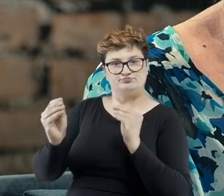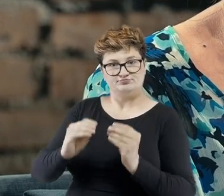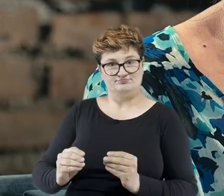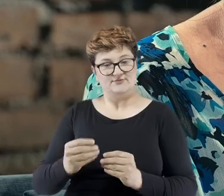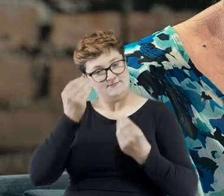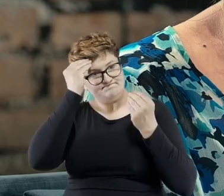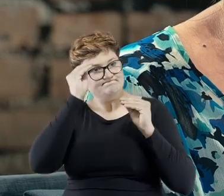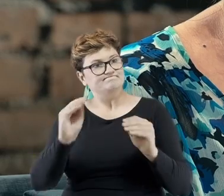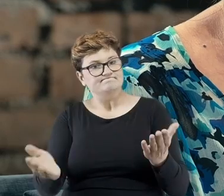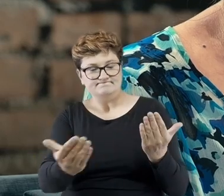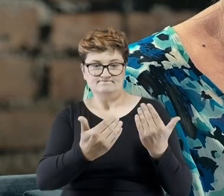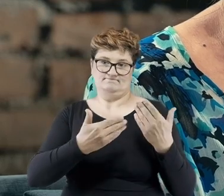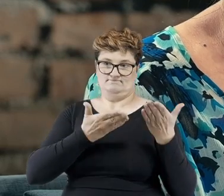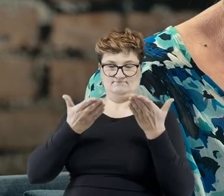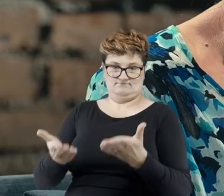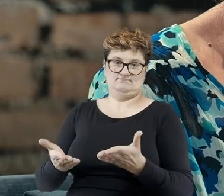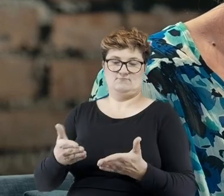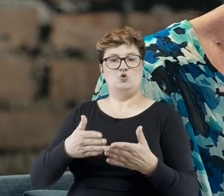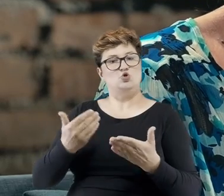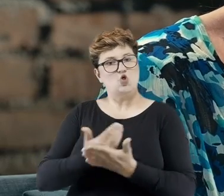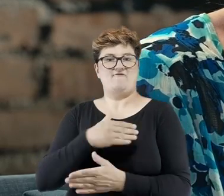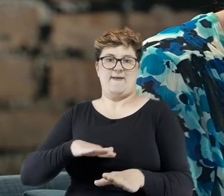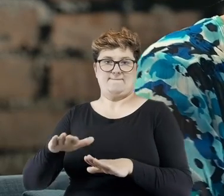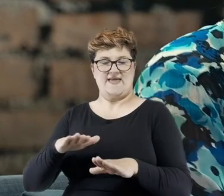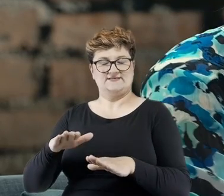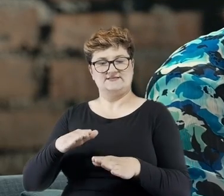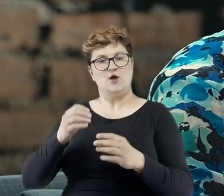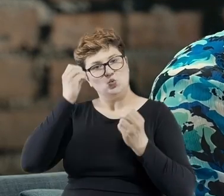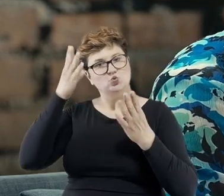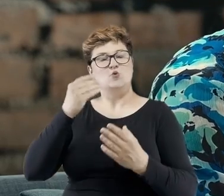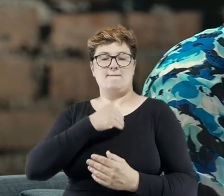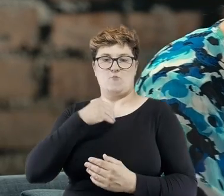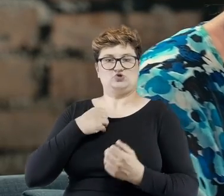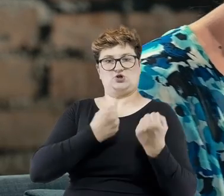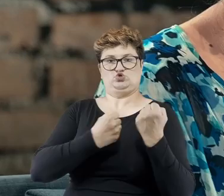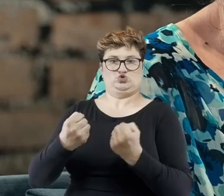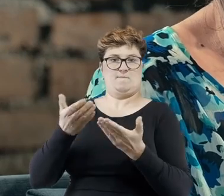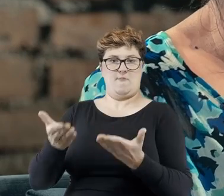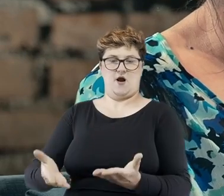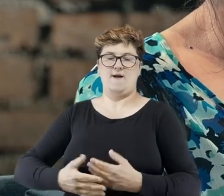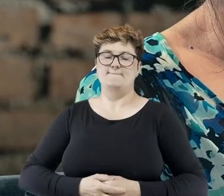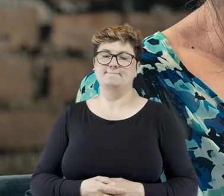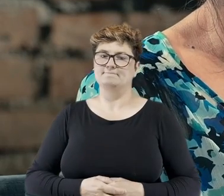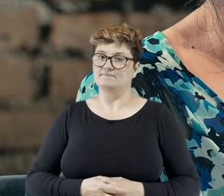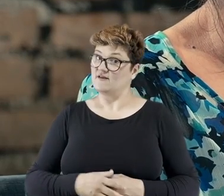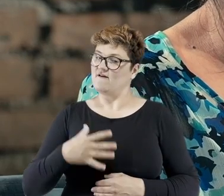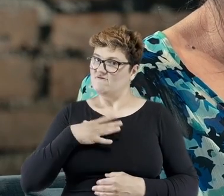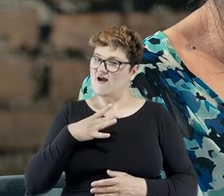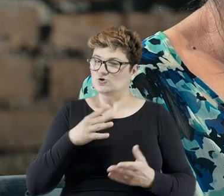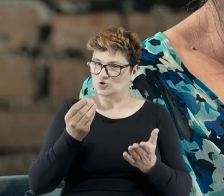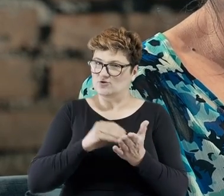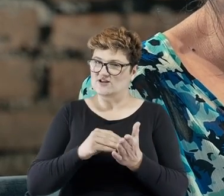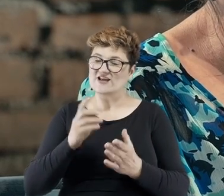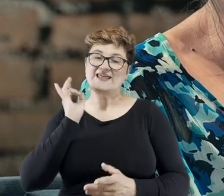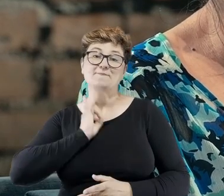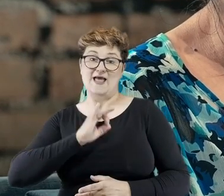aby korzystała z nowego ogniska kultury polskiej. Warto też dodać, że nie tylko